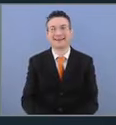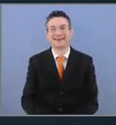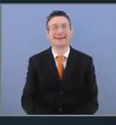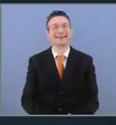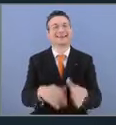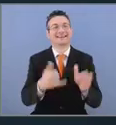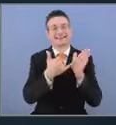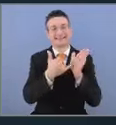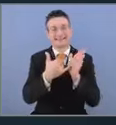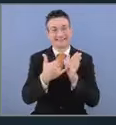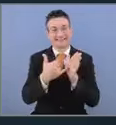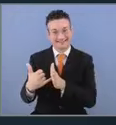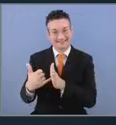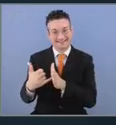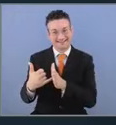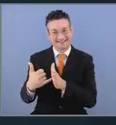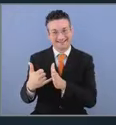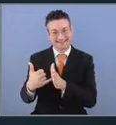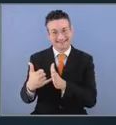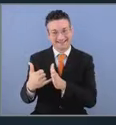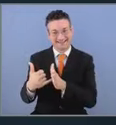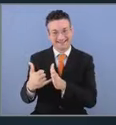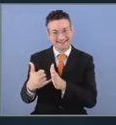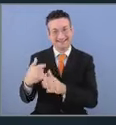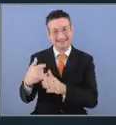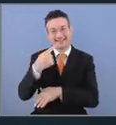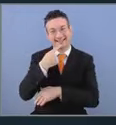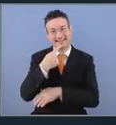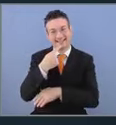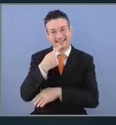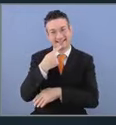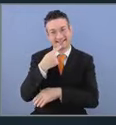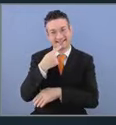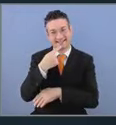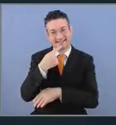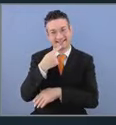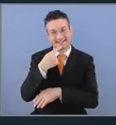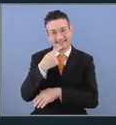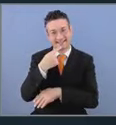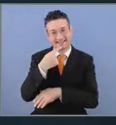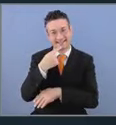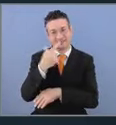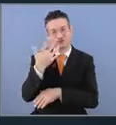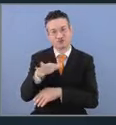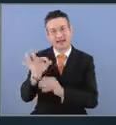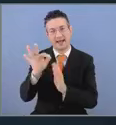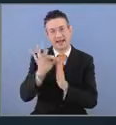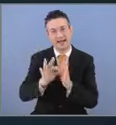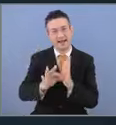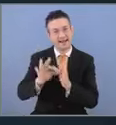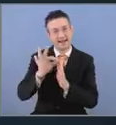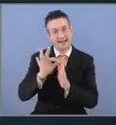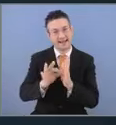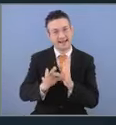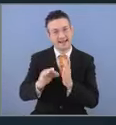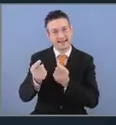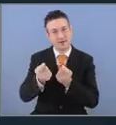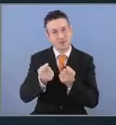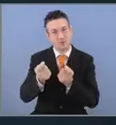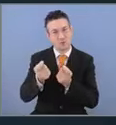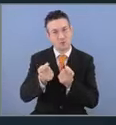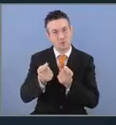momento sta pensando, ha già messo giù le linee guida per il nuovo RIS3, è